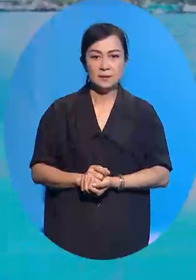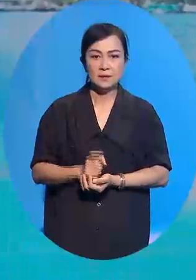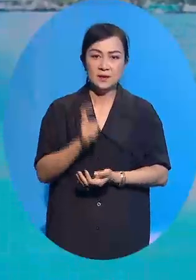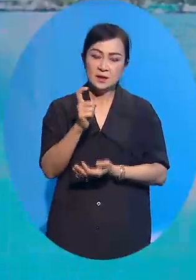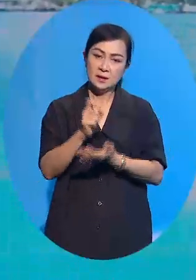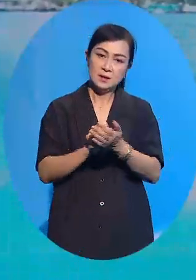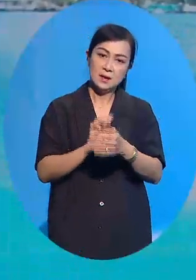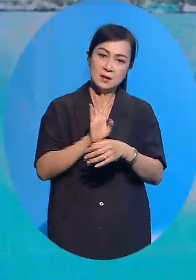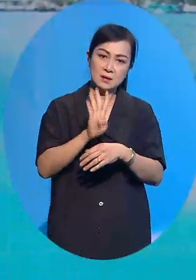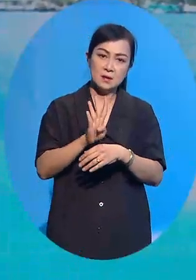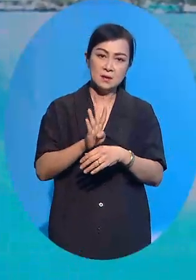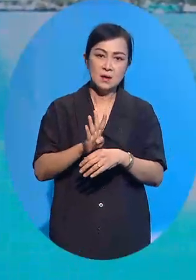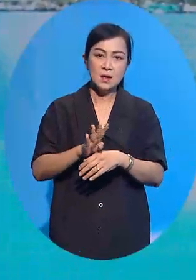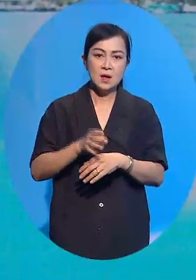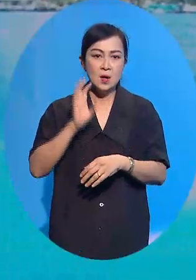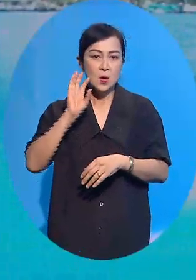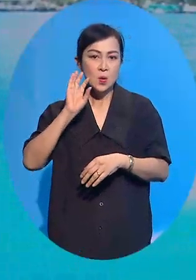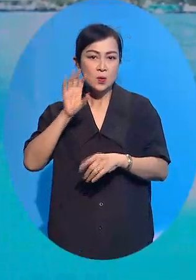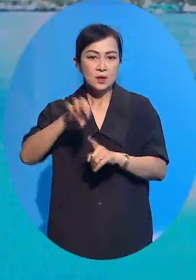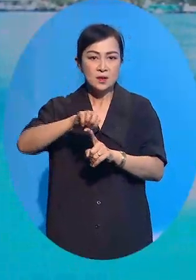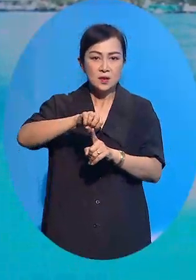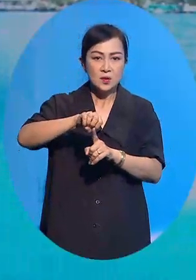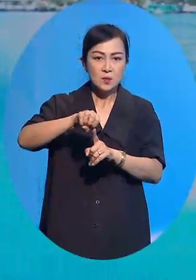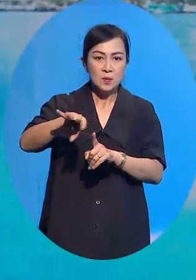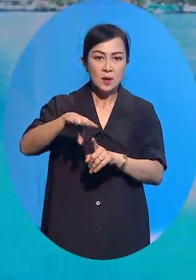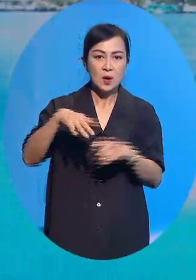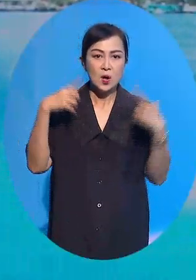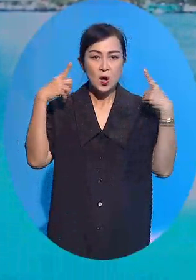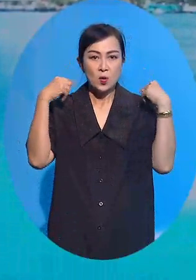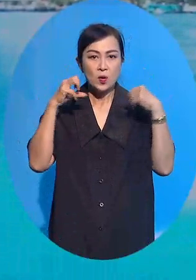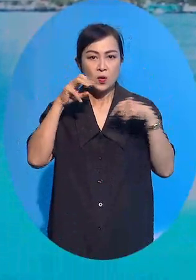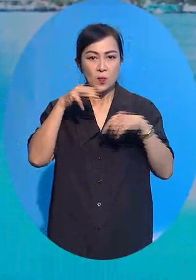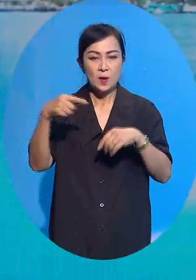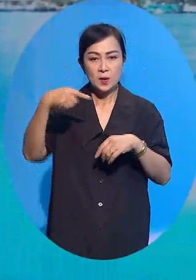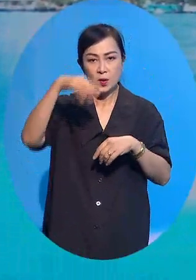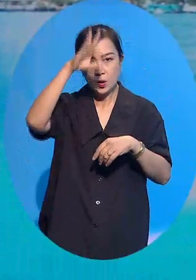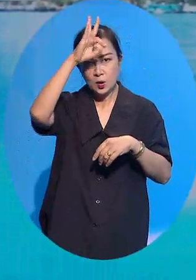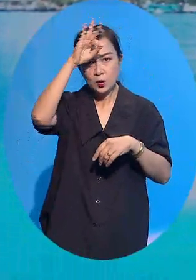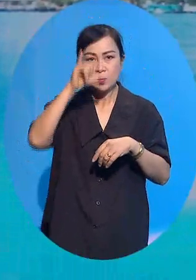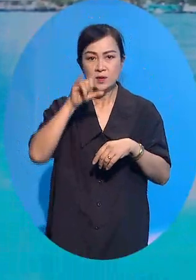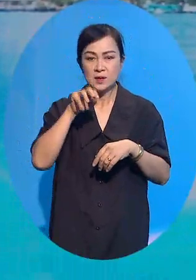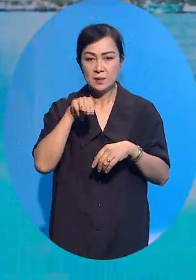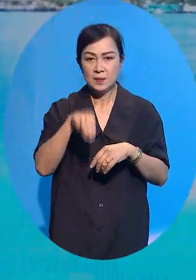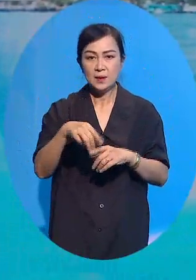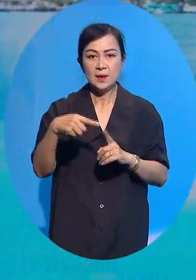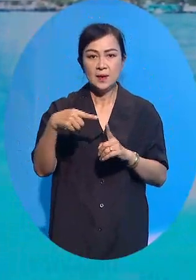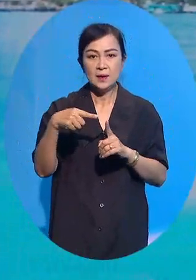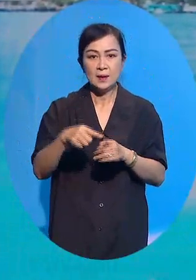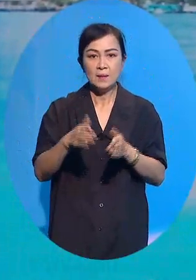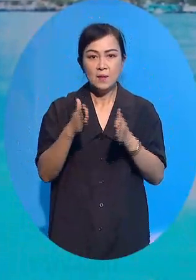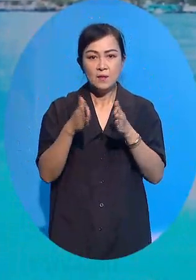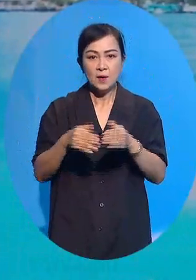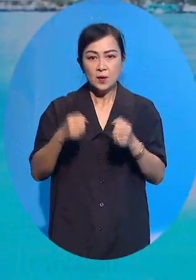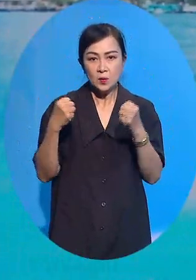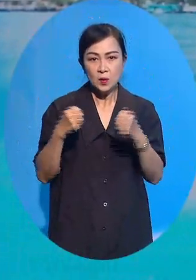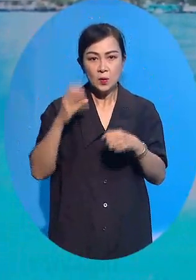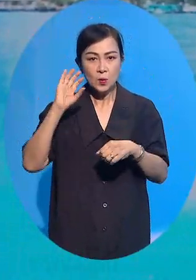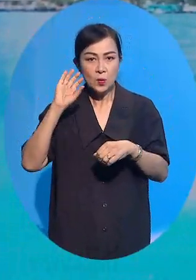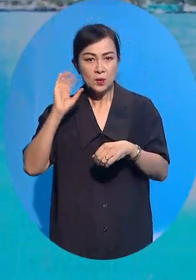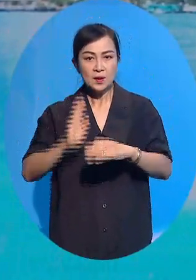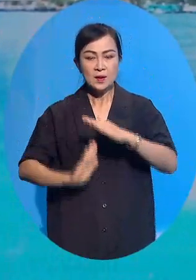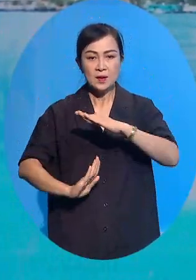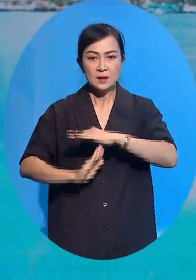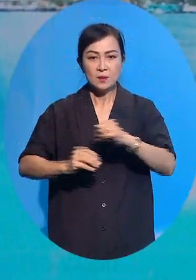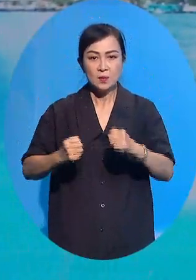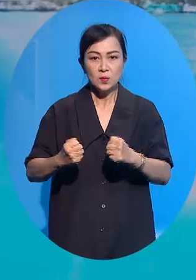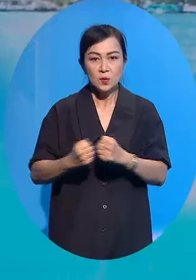Sáng nay ngày 9 tháng 4, truyền thông quốc tế đưa tin, phái đoàn gồm các quan chức Oman đã đến thủ đô Sanaa của Yemen. Chuyến thăm là một phần trong nỗ lực quốc tế